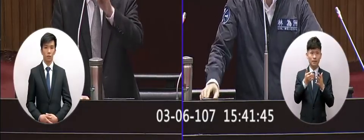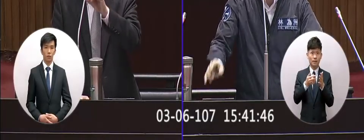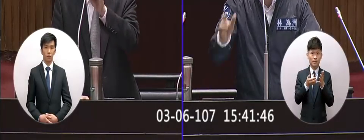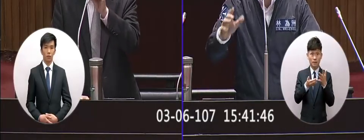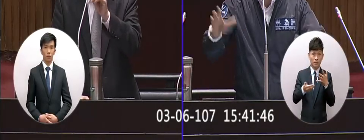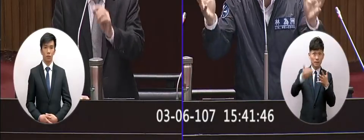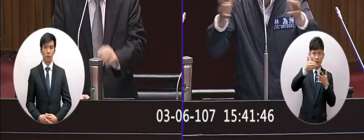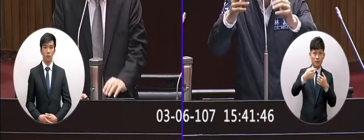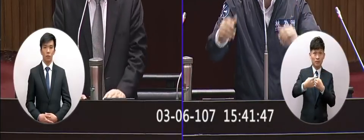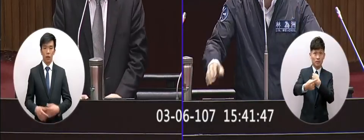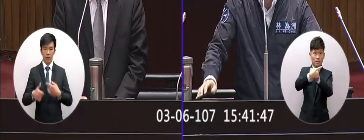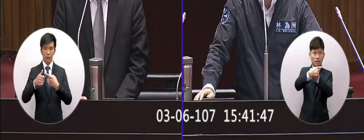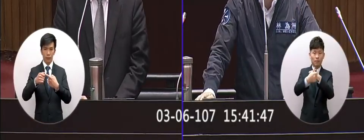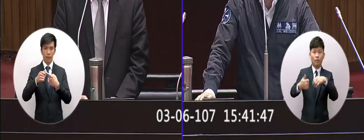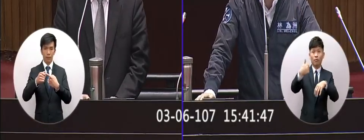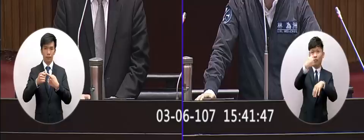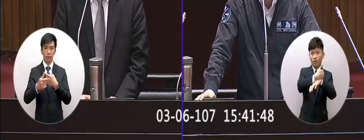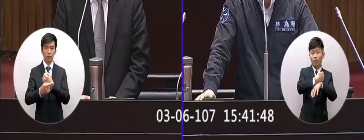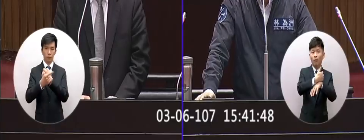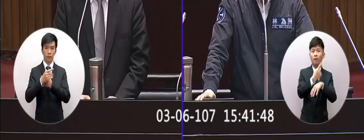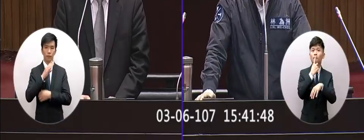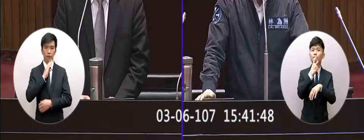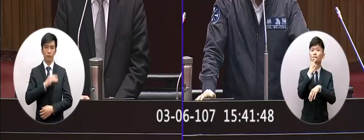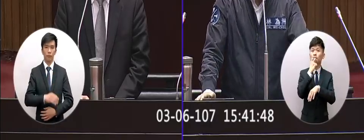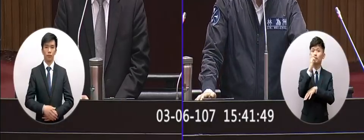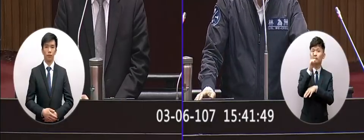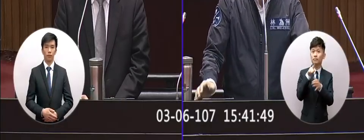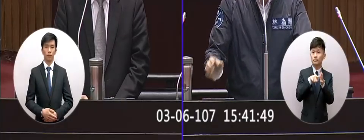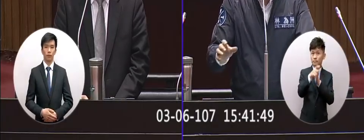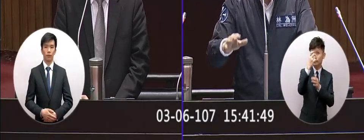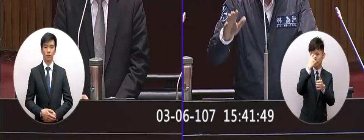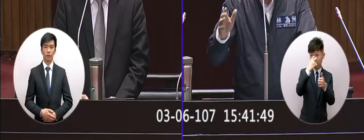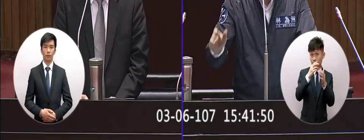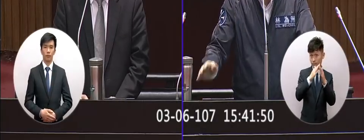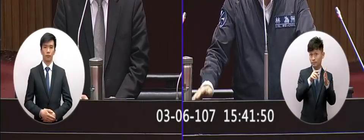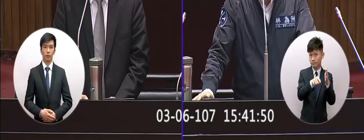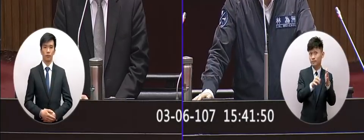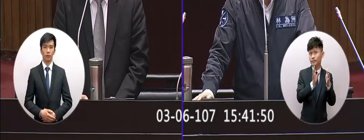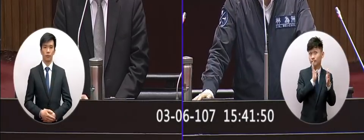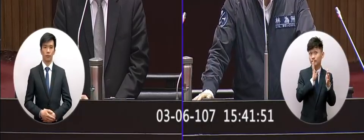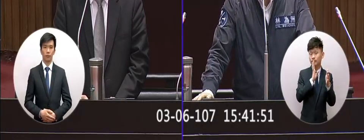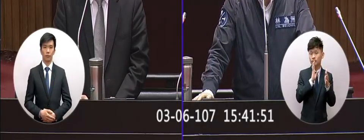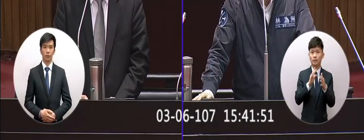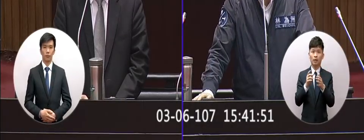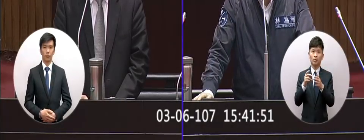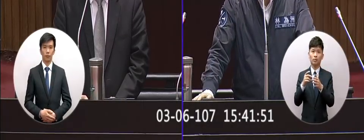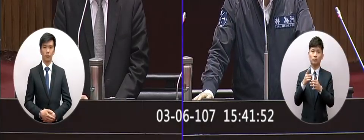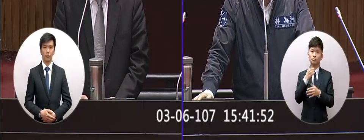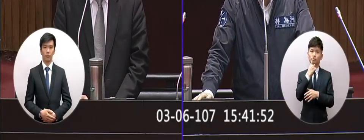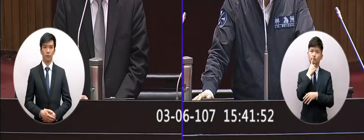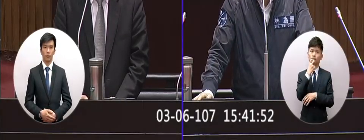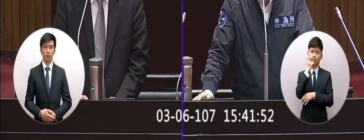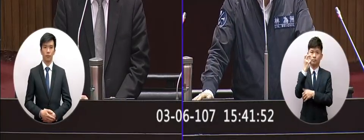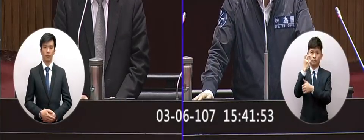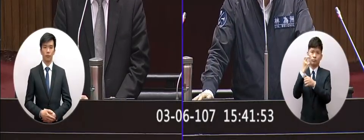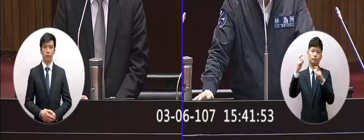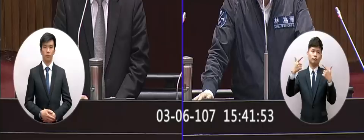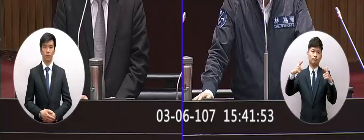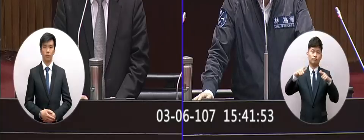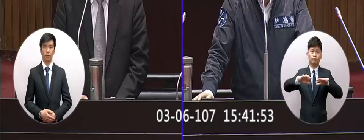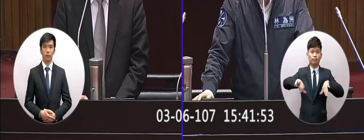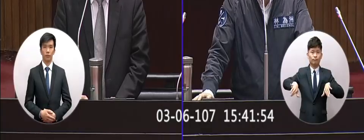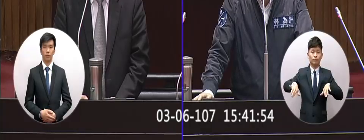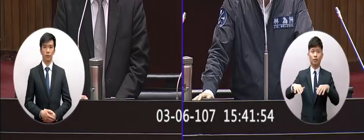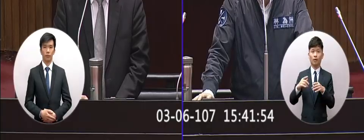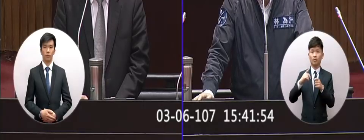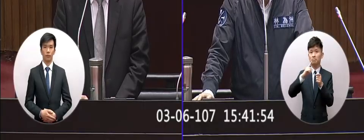届？ 第一届 已经是直辖市了哦。所以对于这个非直辖市哦，其实他们的每